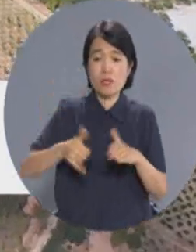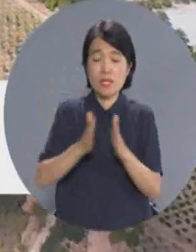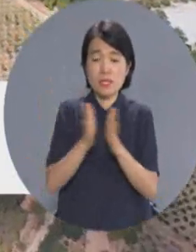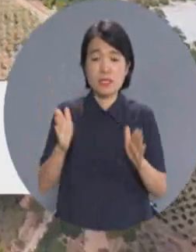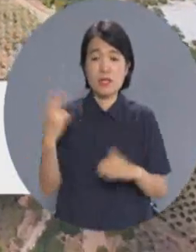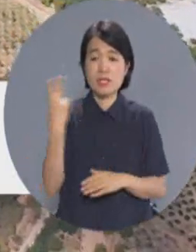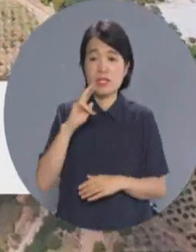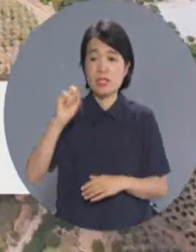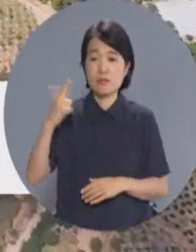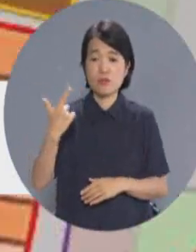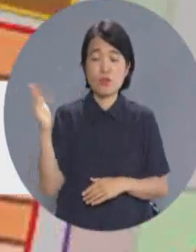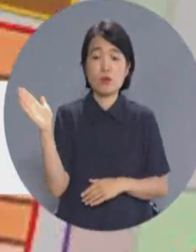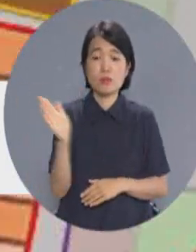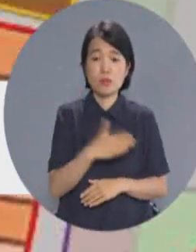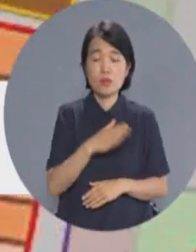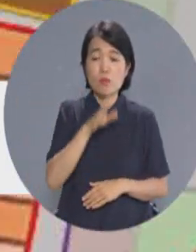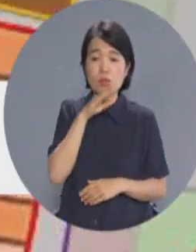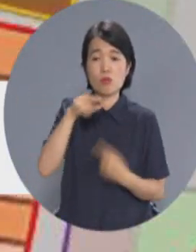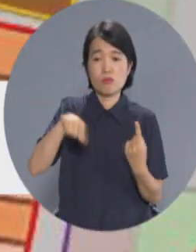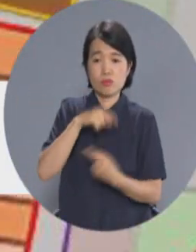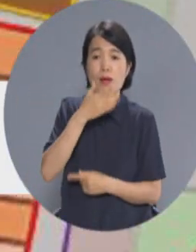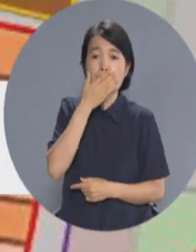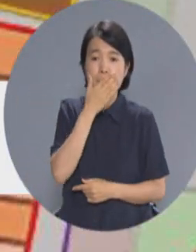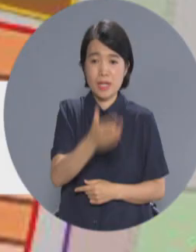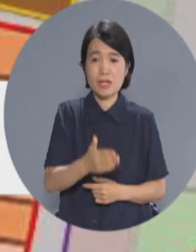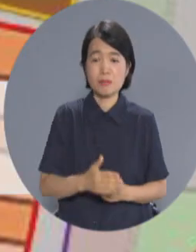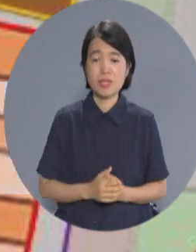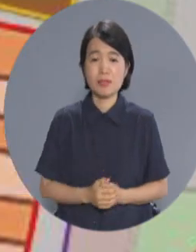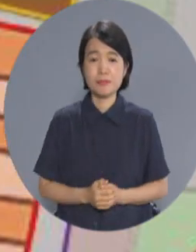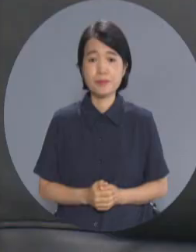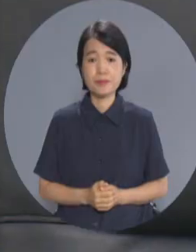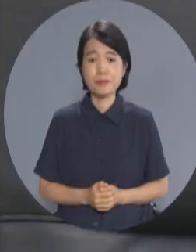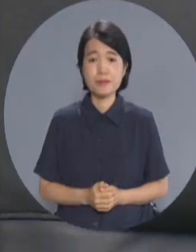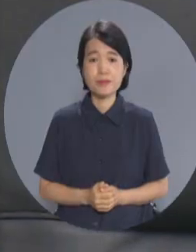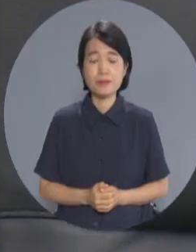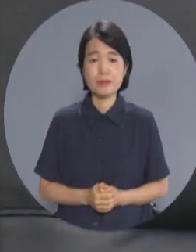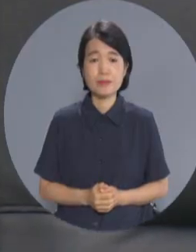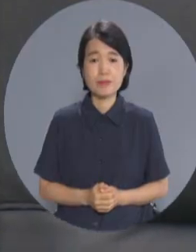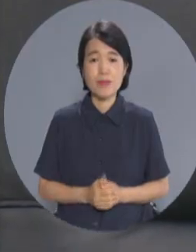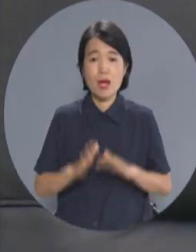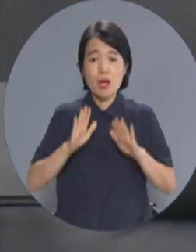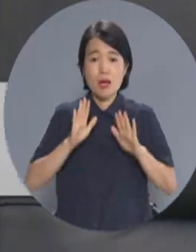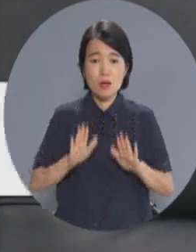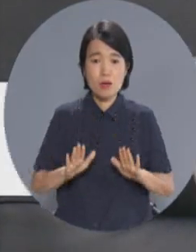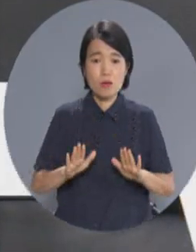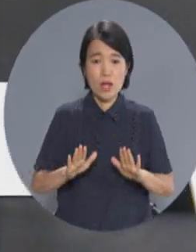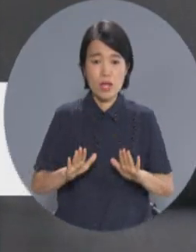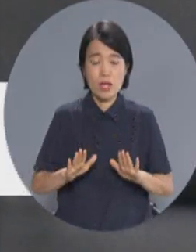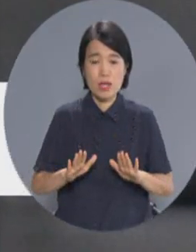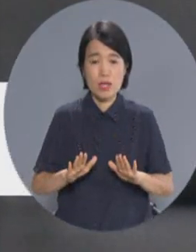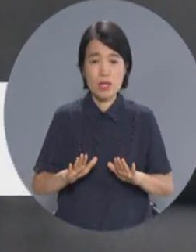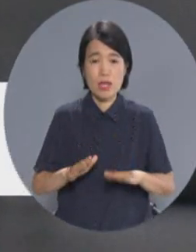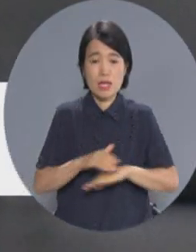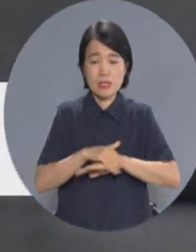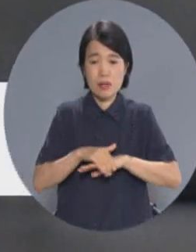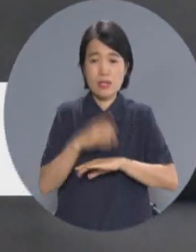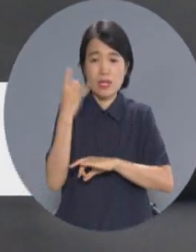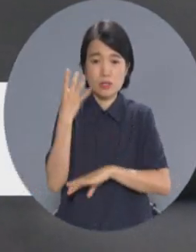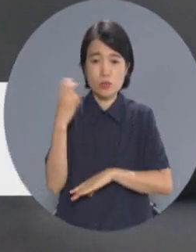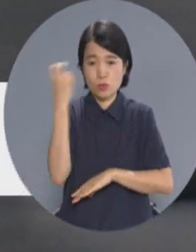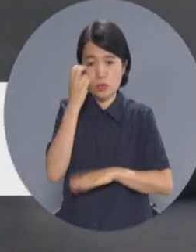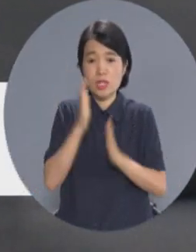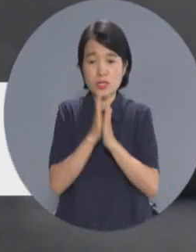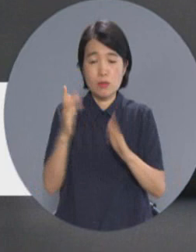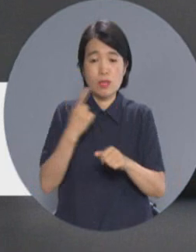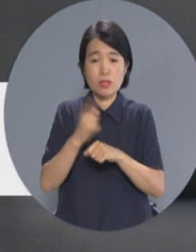오는 2026년부터 본격적으로 운영될 예정입니다. 금년도에 이제 설계 기초조사 들어가고요.